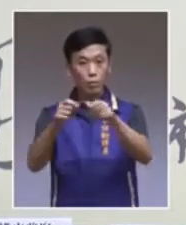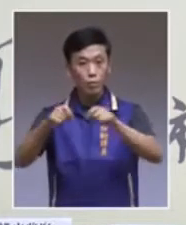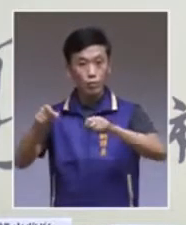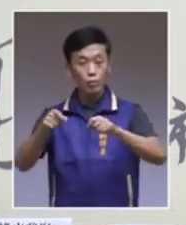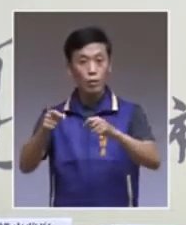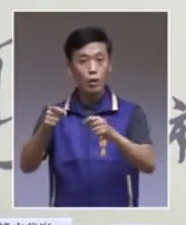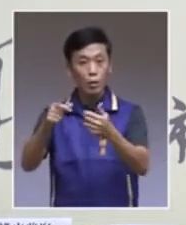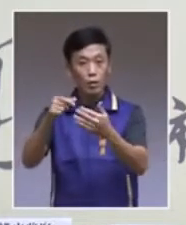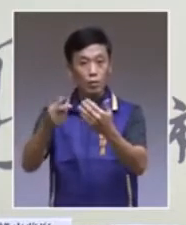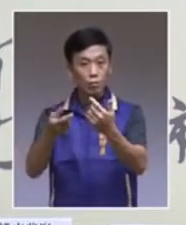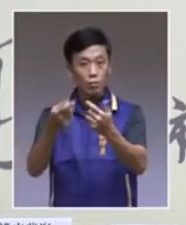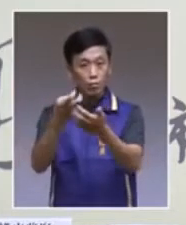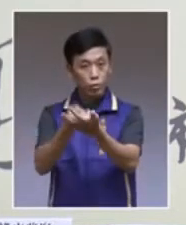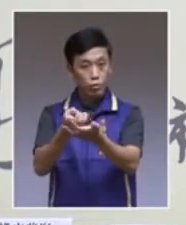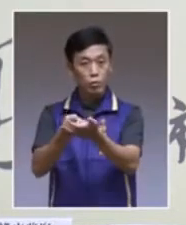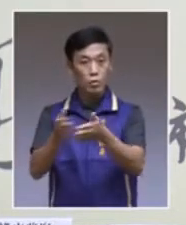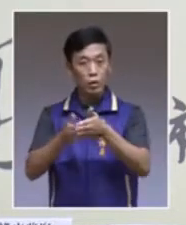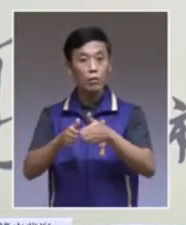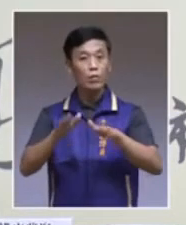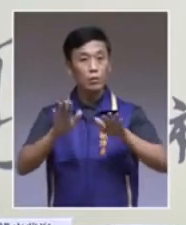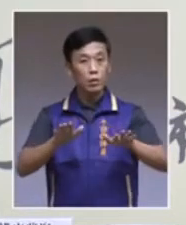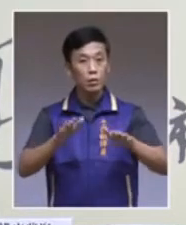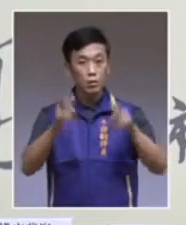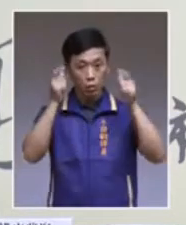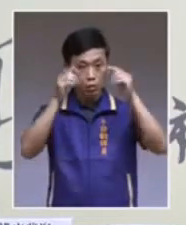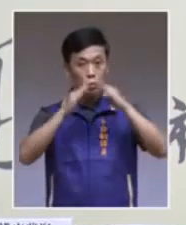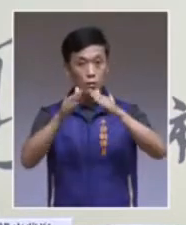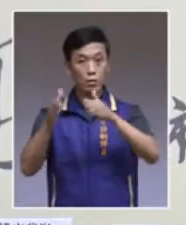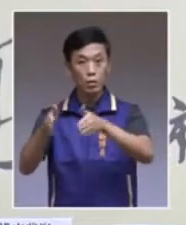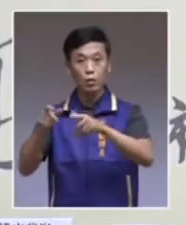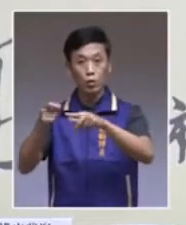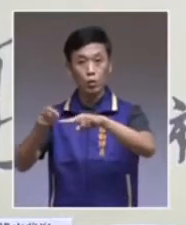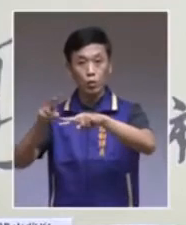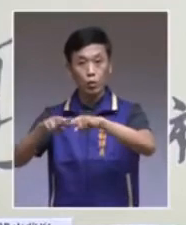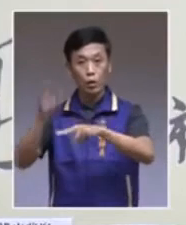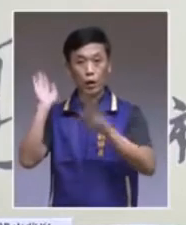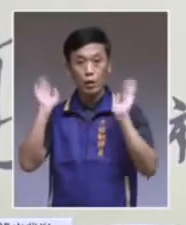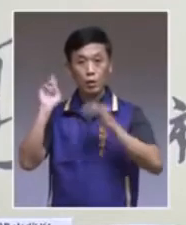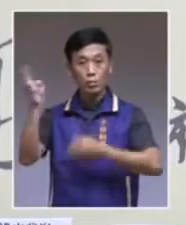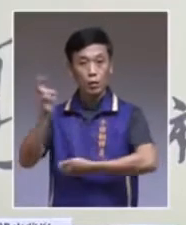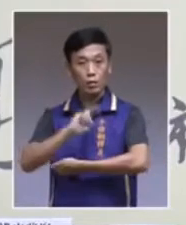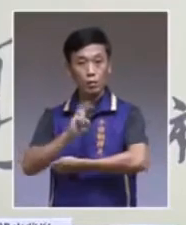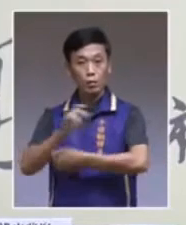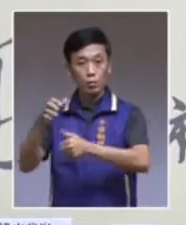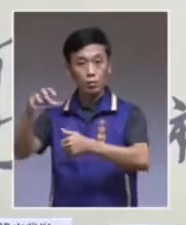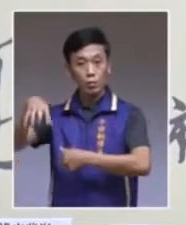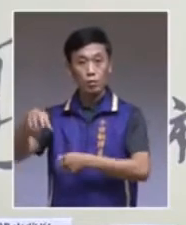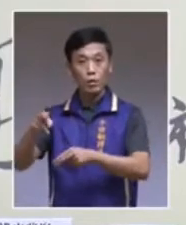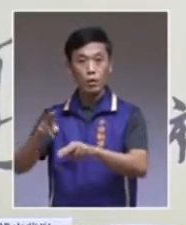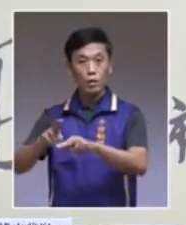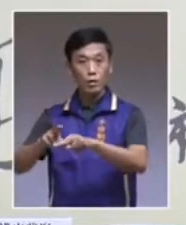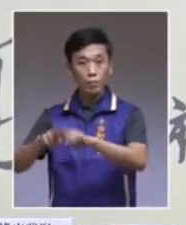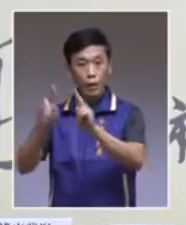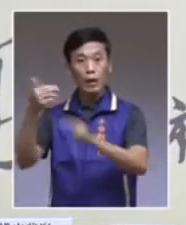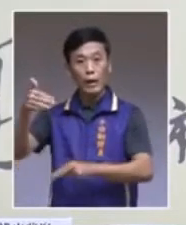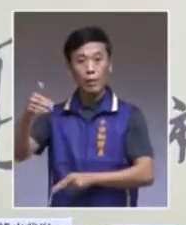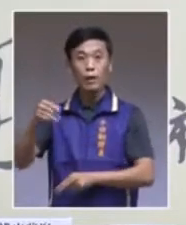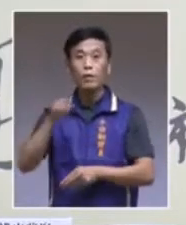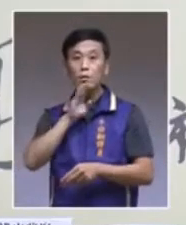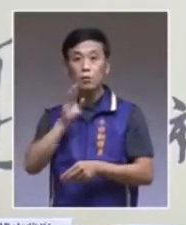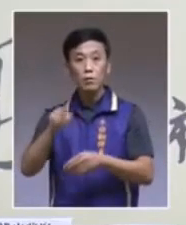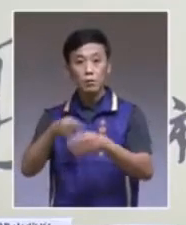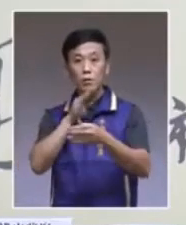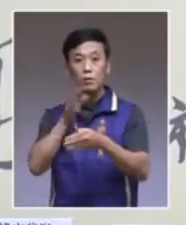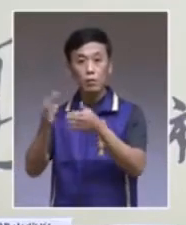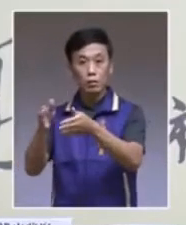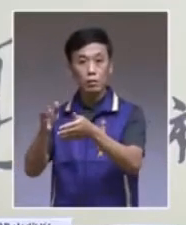讲，现在高雄市没有停止这个公共托婴中心的开放，没有，本来就没有。我们是降载，其他的